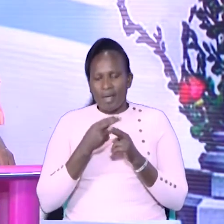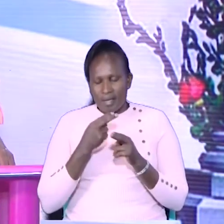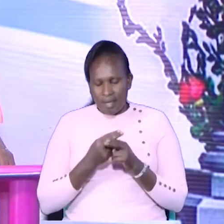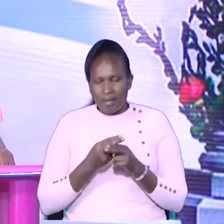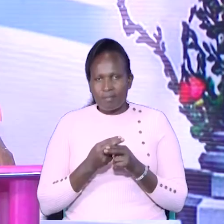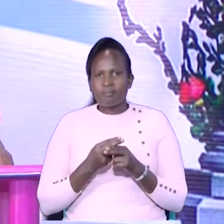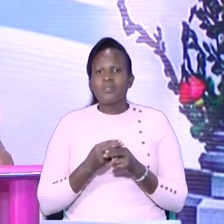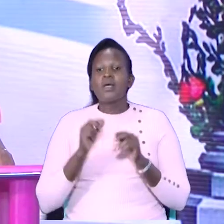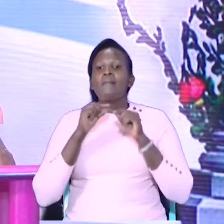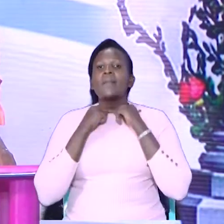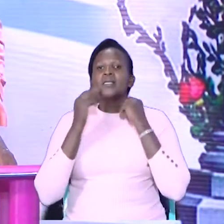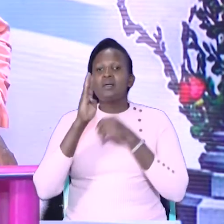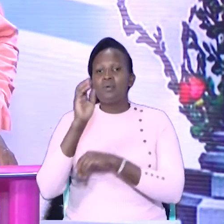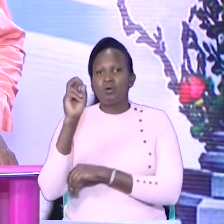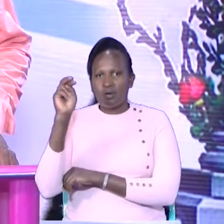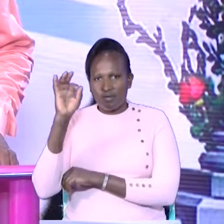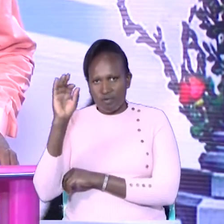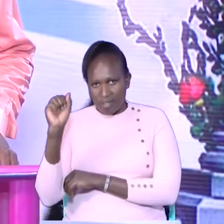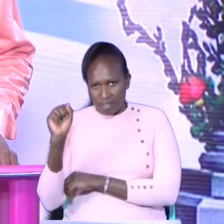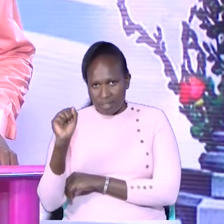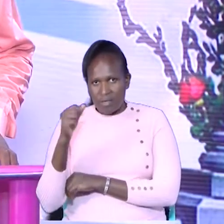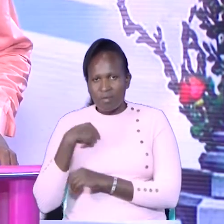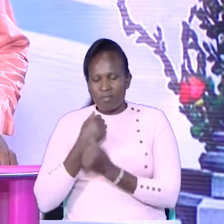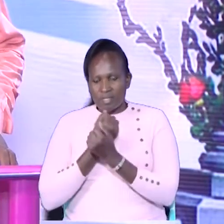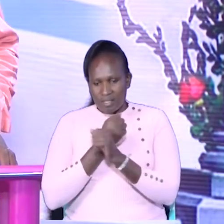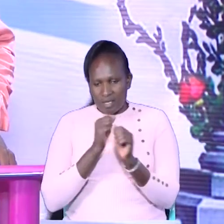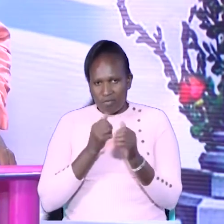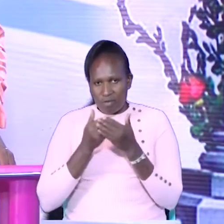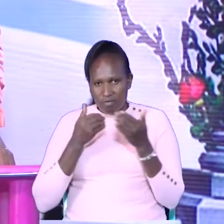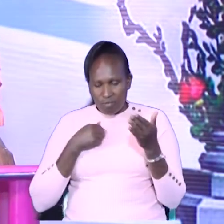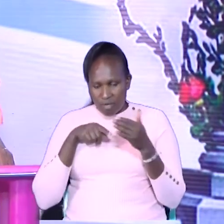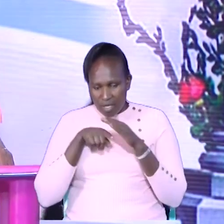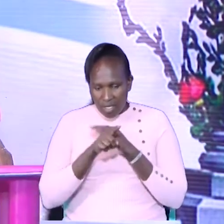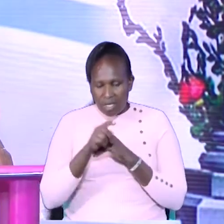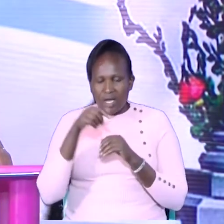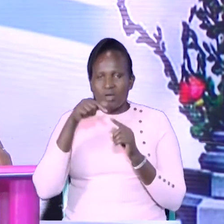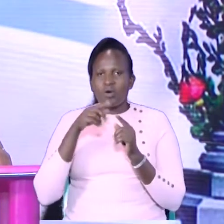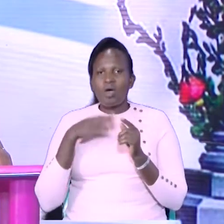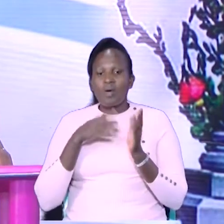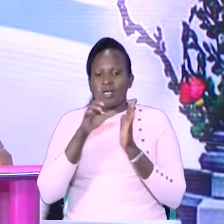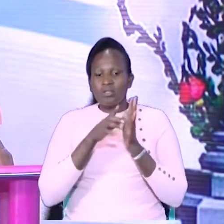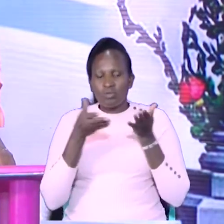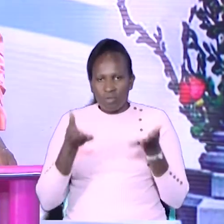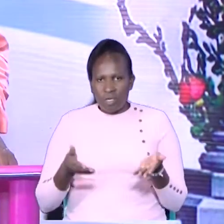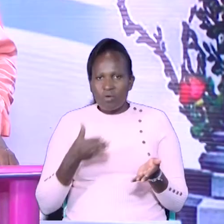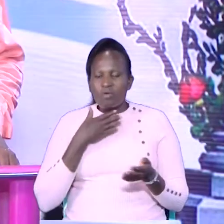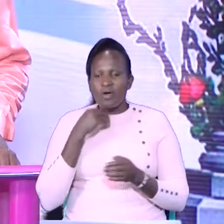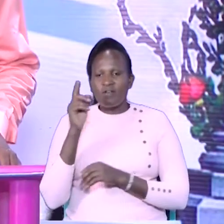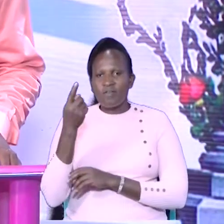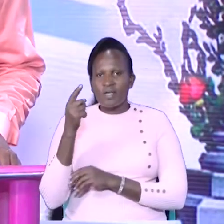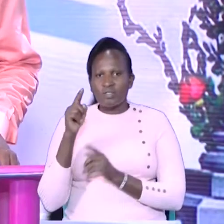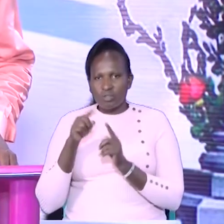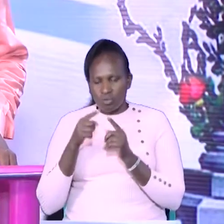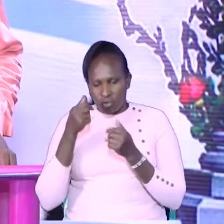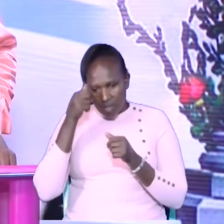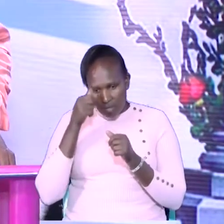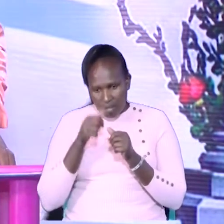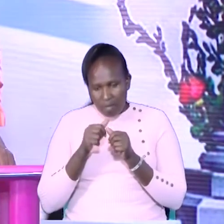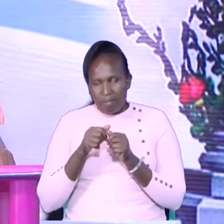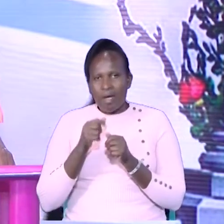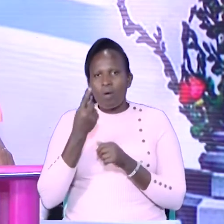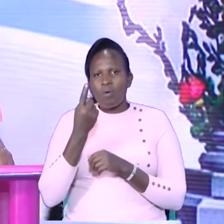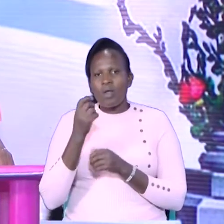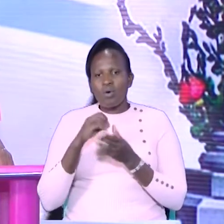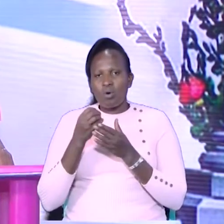nimeokoka, Yesu ni Bwana. Kabla tuingie kwa lesson yetu ya siku ya leo, tunataka kwanza tuweze kujikumbusha kidogo